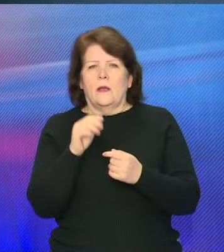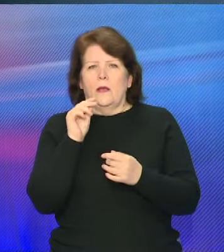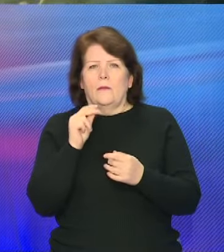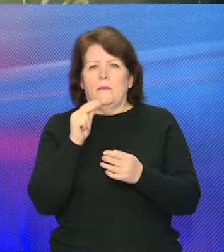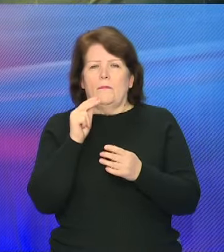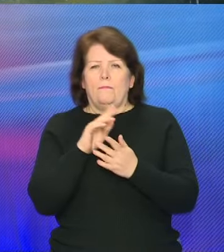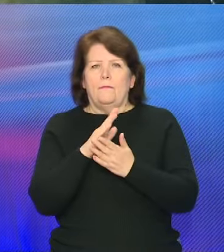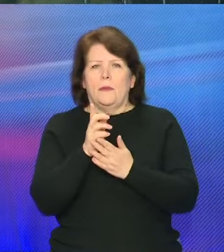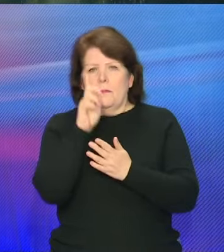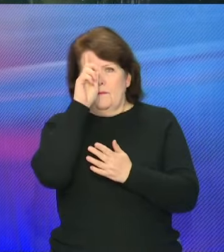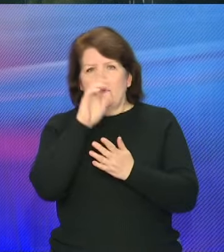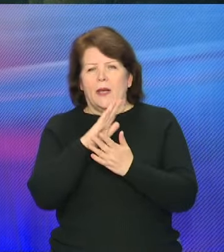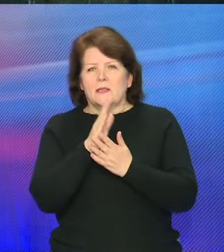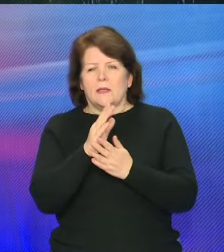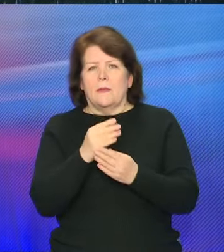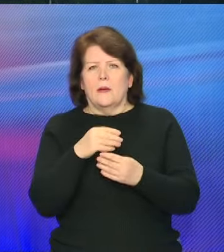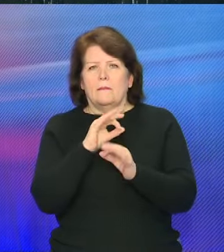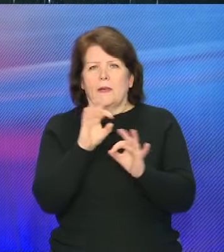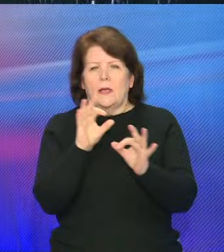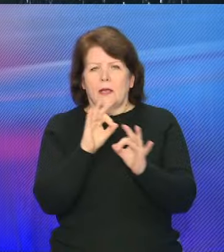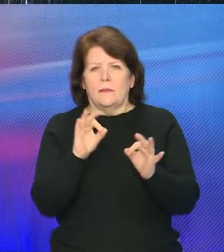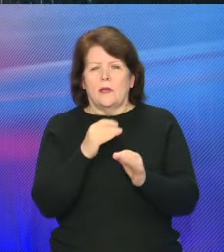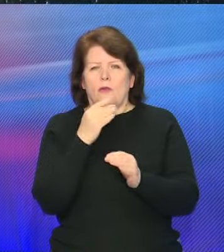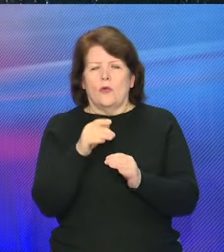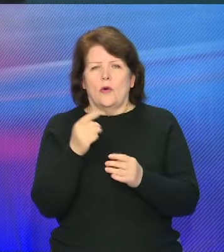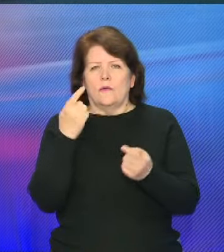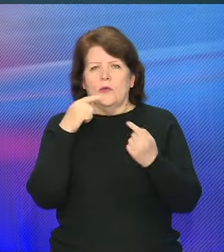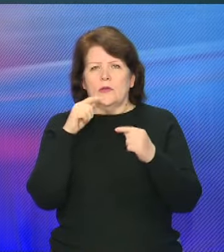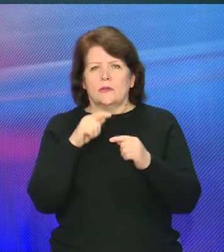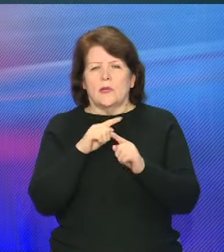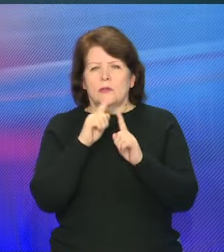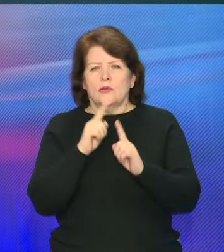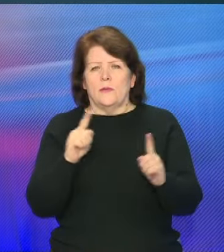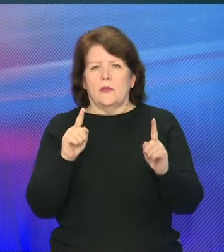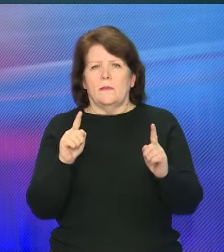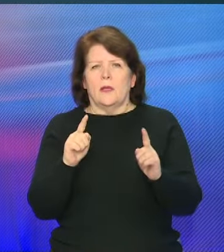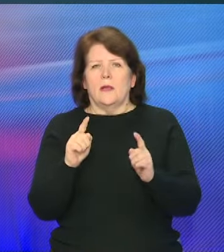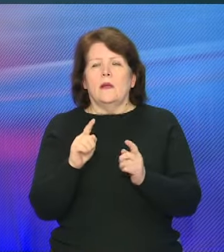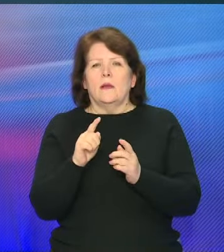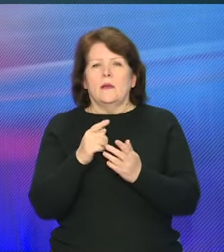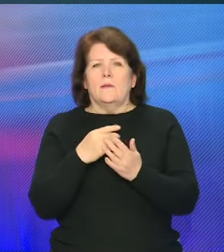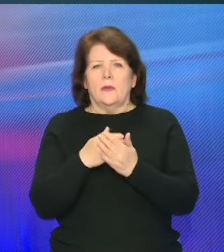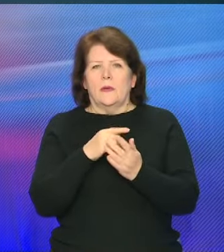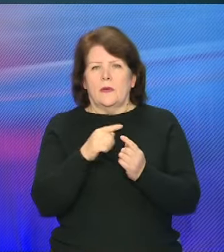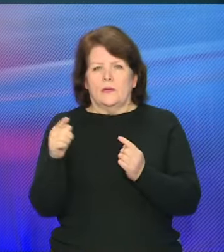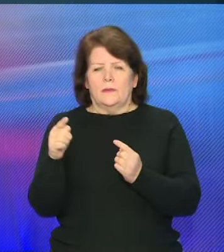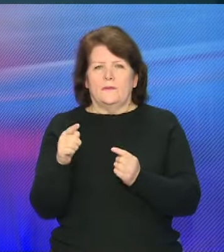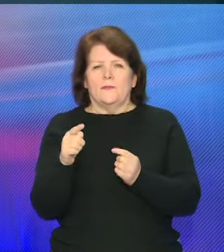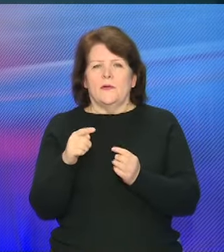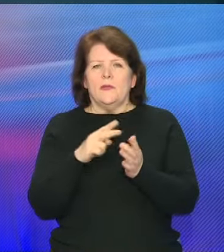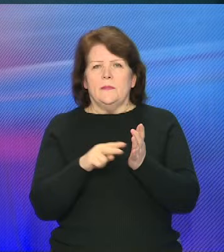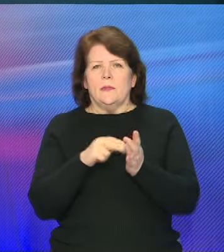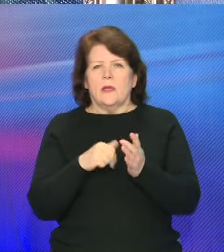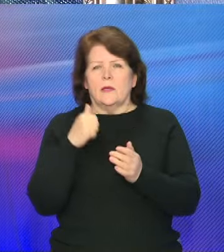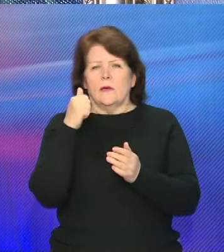поданнями. Его творчесть отрознивается своеобразным живописным синтезом. У ее можно вылучить несколько периодов. У 70-е